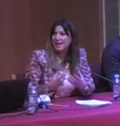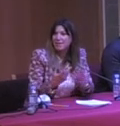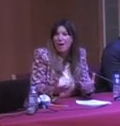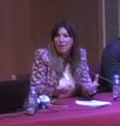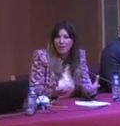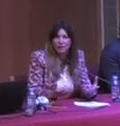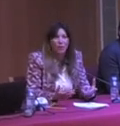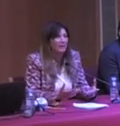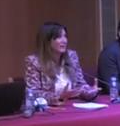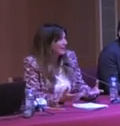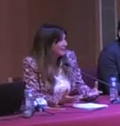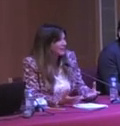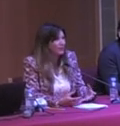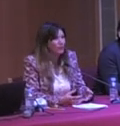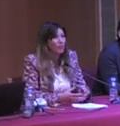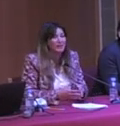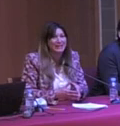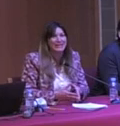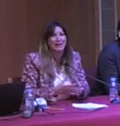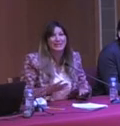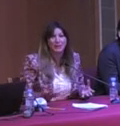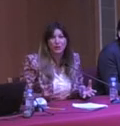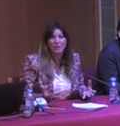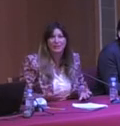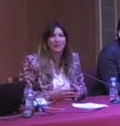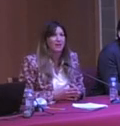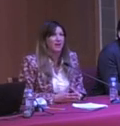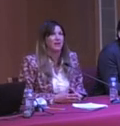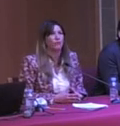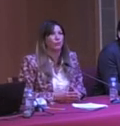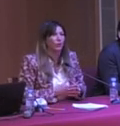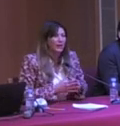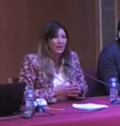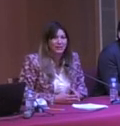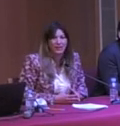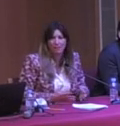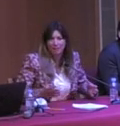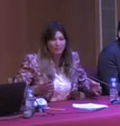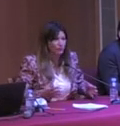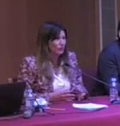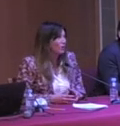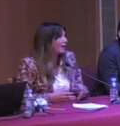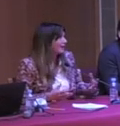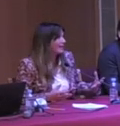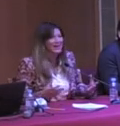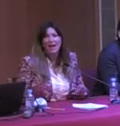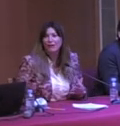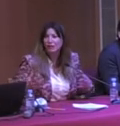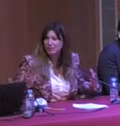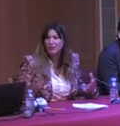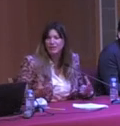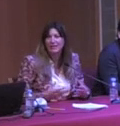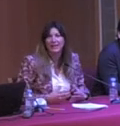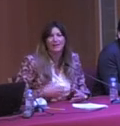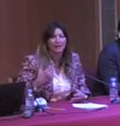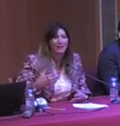i, veure com es materialitza, no? Com es materialitza amb aquesta visió de present i de futur. Així que bé, doncs jo agrair a totes